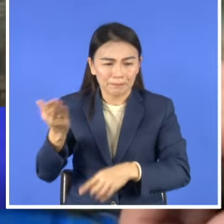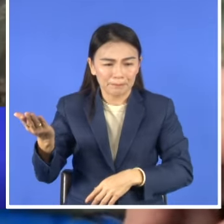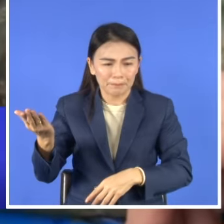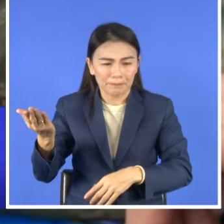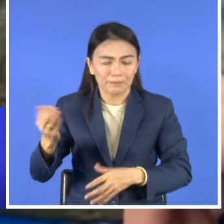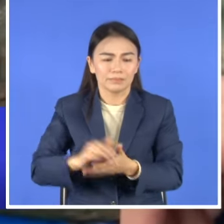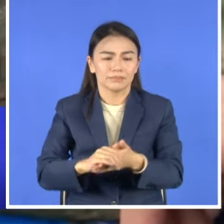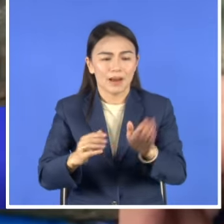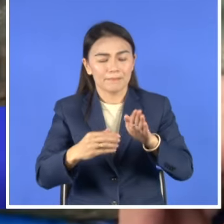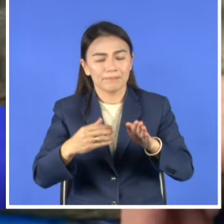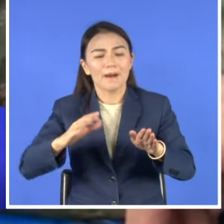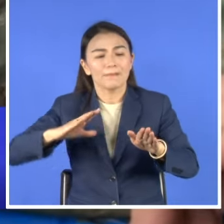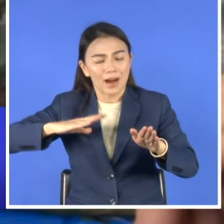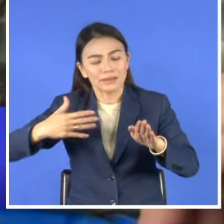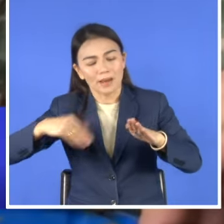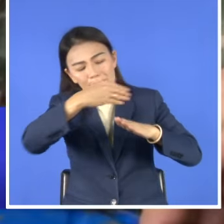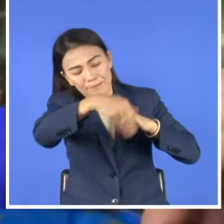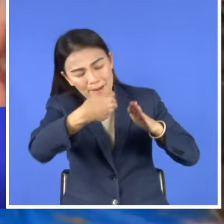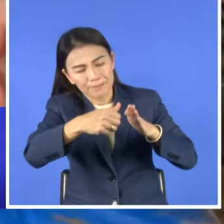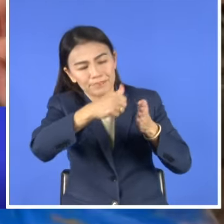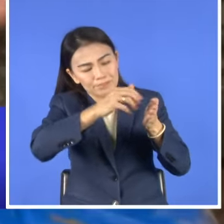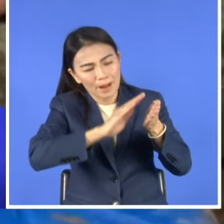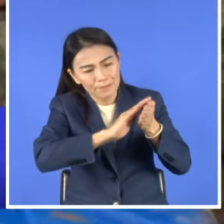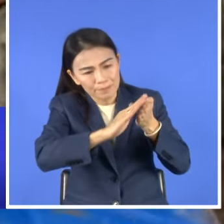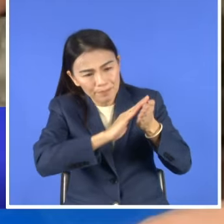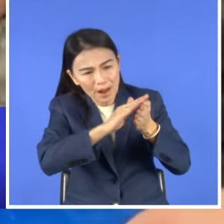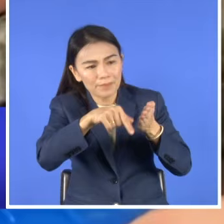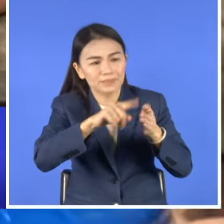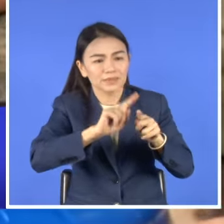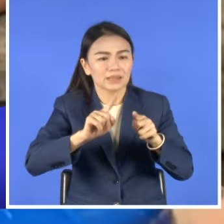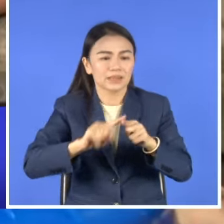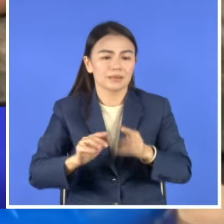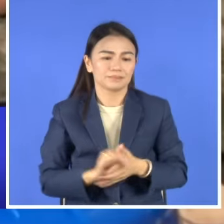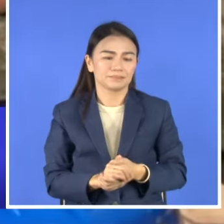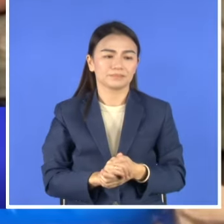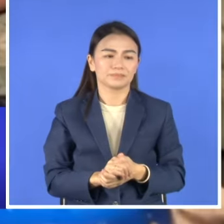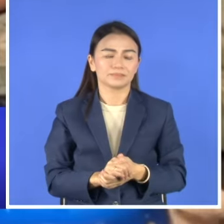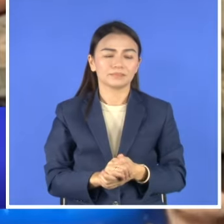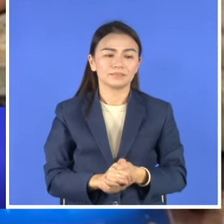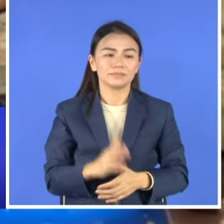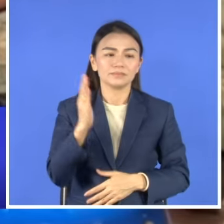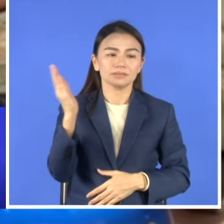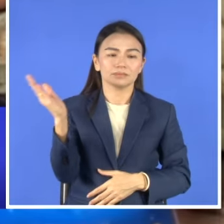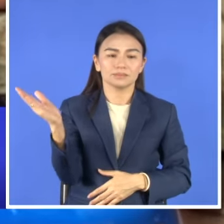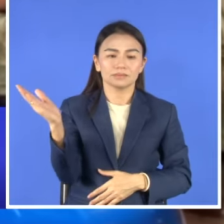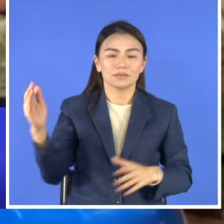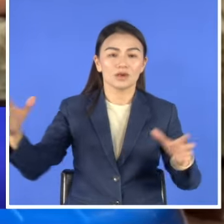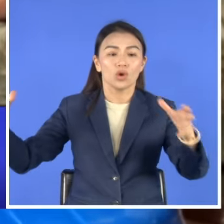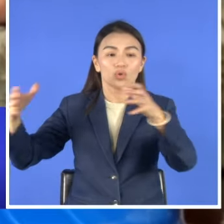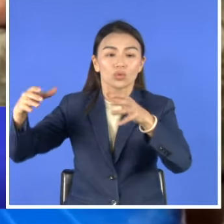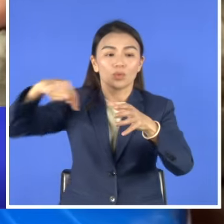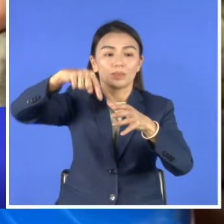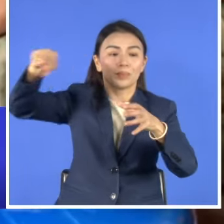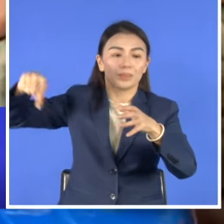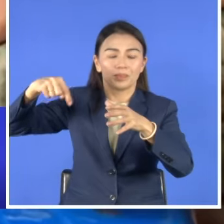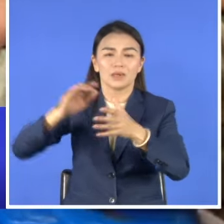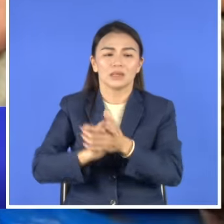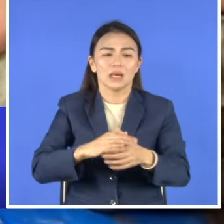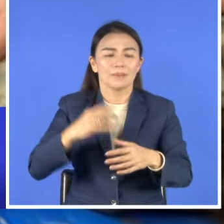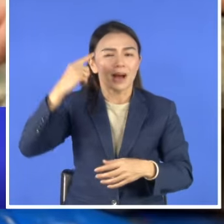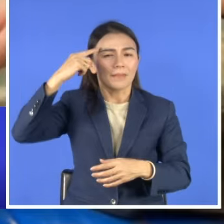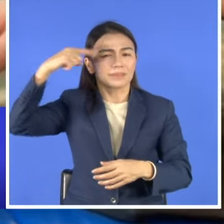เอาไปพักก่อนแล้วเดี๋ยวก็ว่ากันต่อนะคะนี่คือทางคุณฝันดีก็เป็นหนึ่งในทีมร่วมงานกับทางทหารนะ